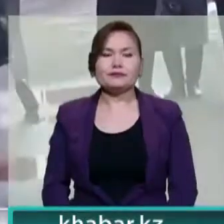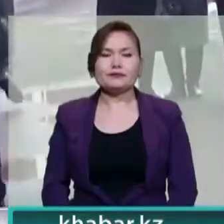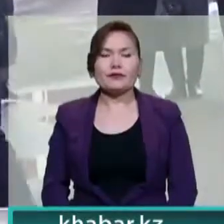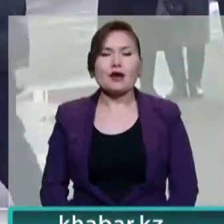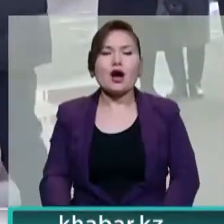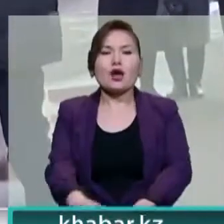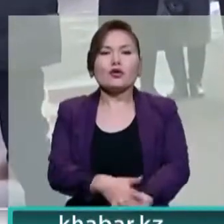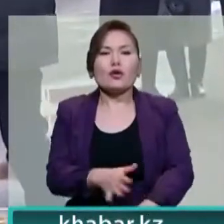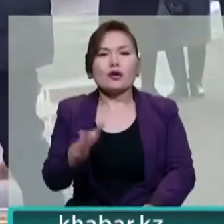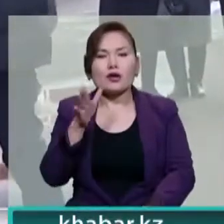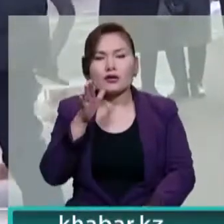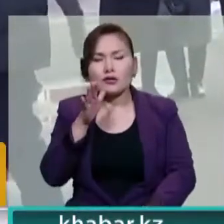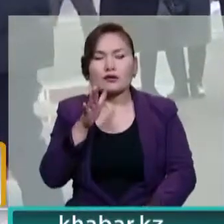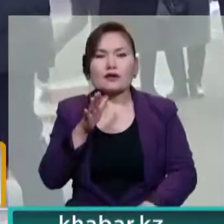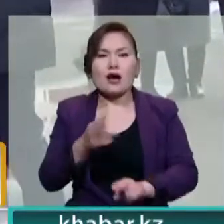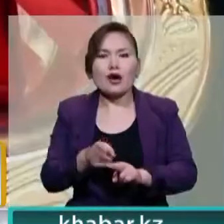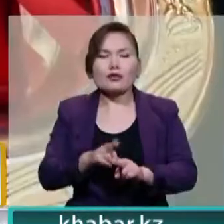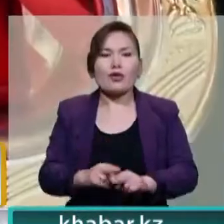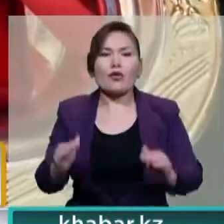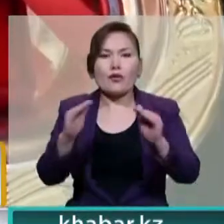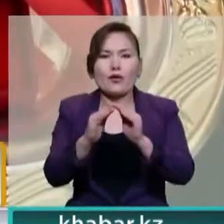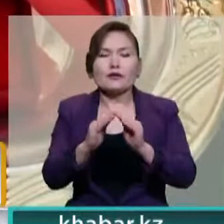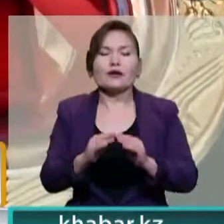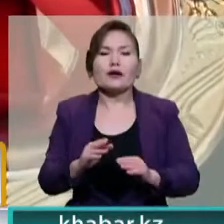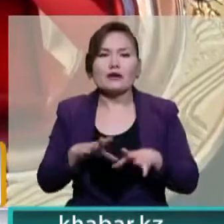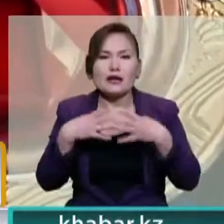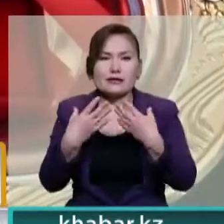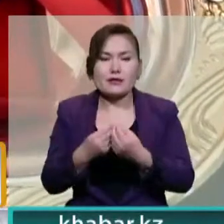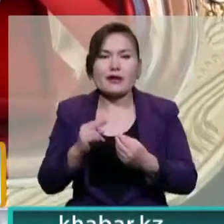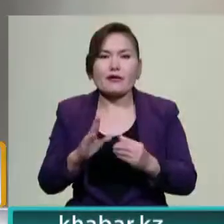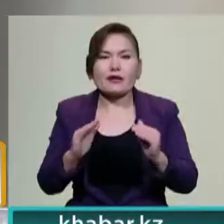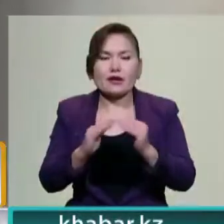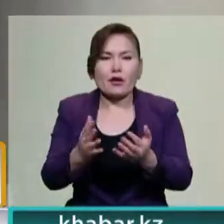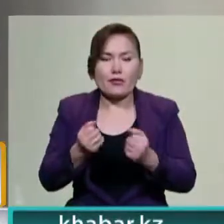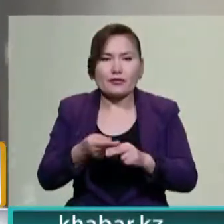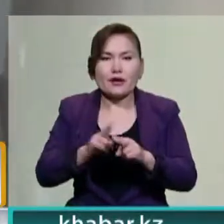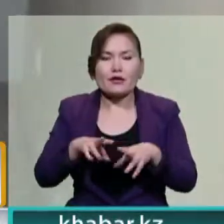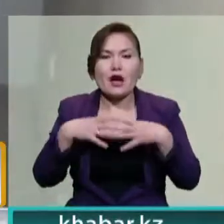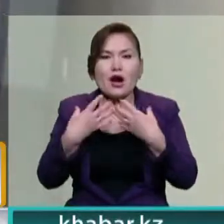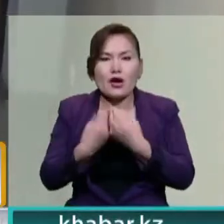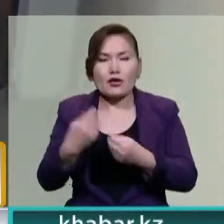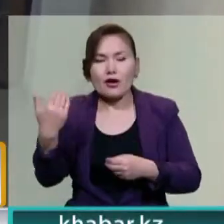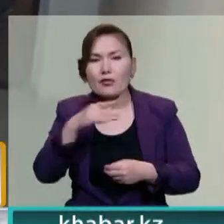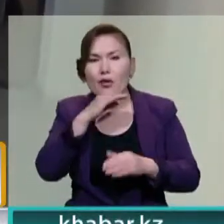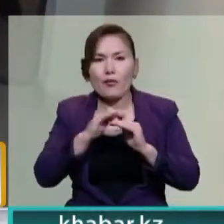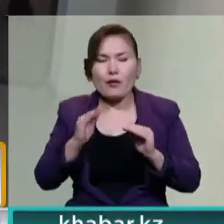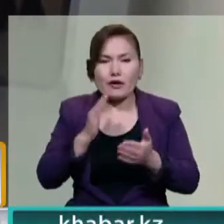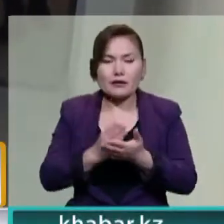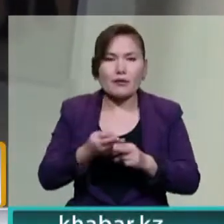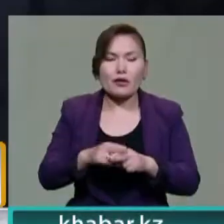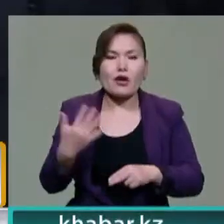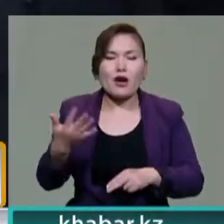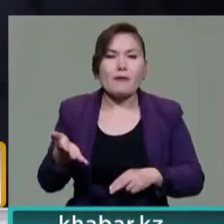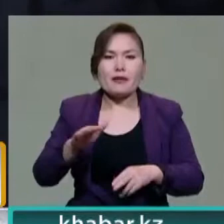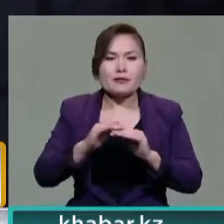Көптен күткен баспаналарына қол жеткізген жандардың қуанышында шек жоқ. Солардың бірі көппалалы Сәрсенбайтар отбасы. Берік пен Динараның 5 баласы